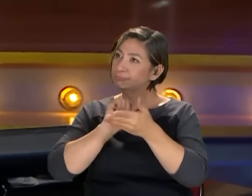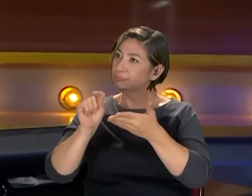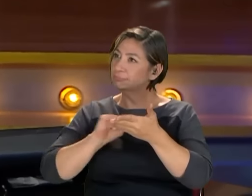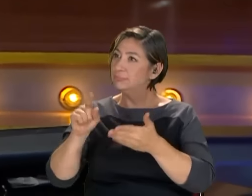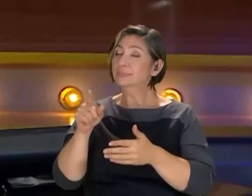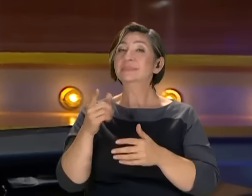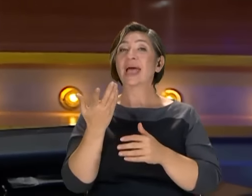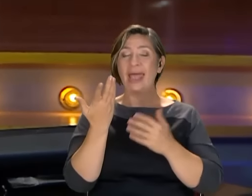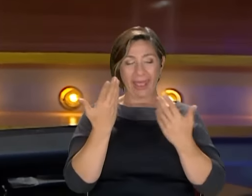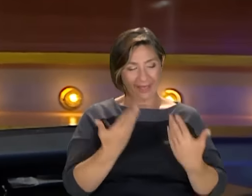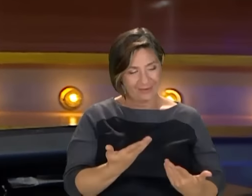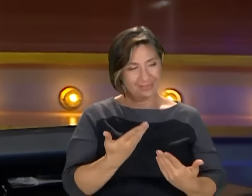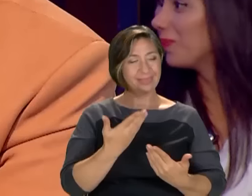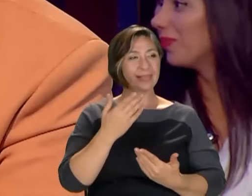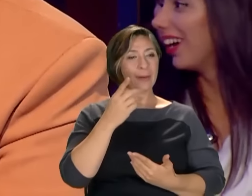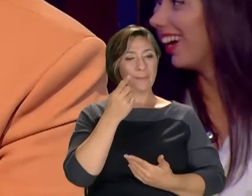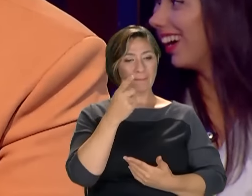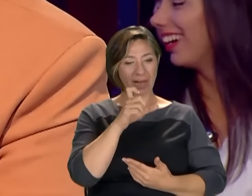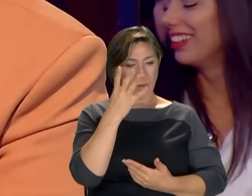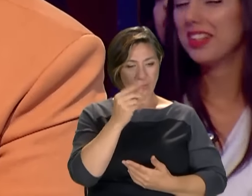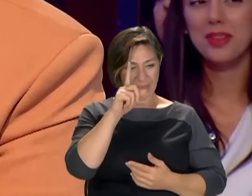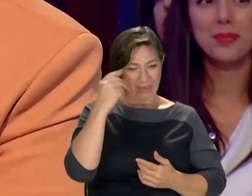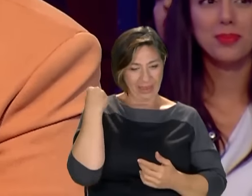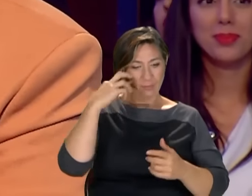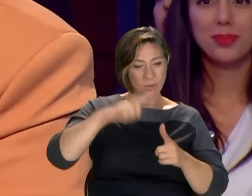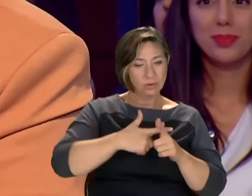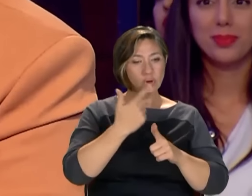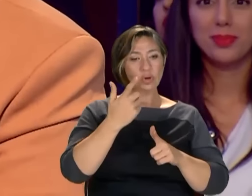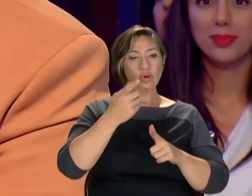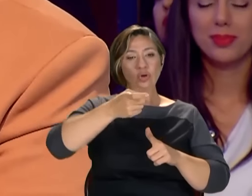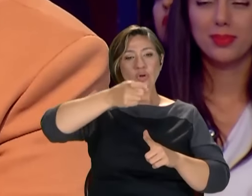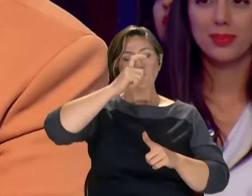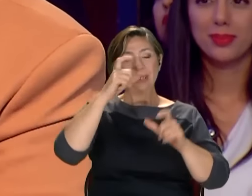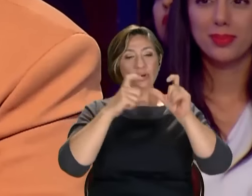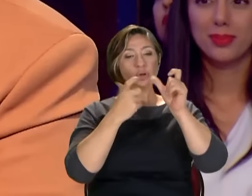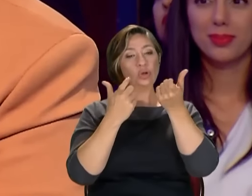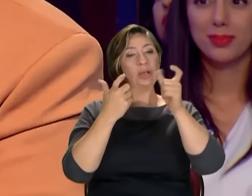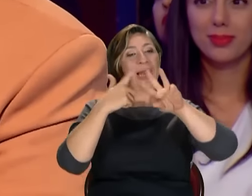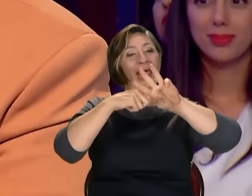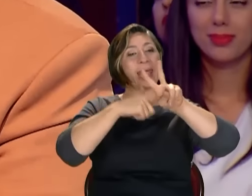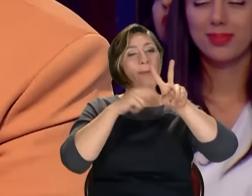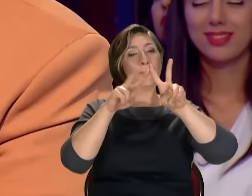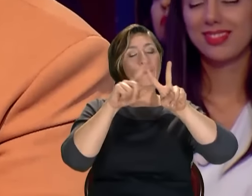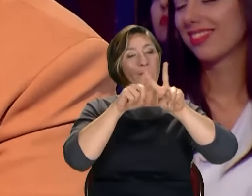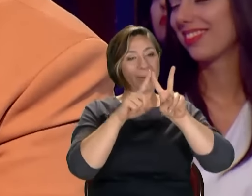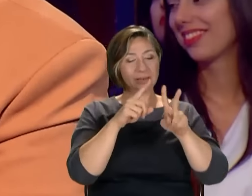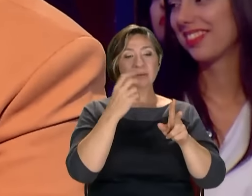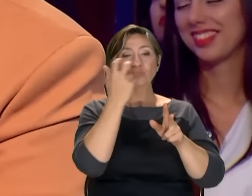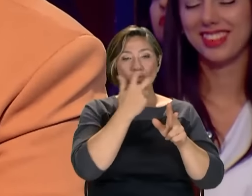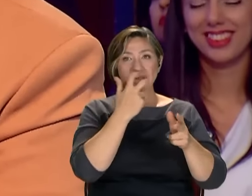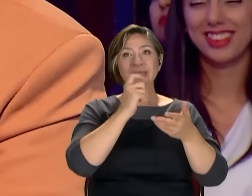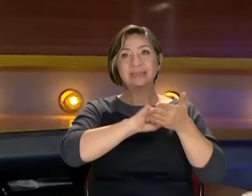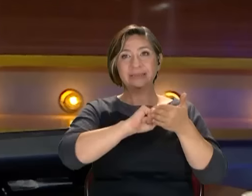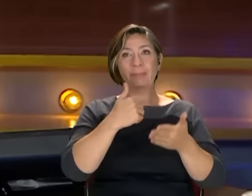abi, işte bir ay oldu, yeni bir projemiz var. Sultan Süleyman isimli bir eserim var abi. Güzel. Söz müzik bana